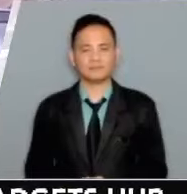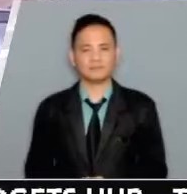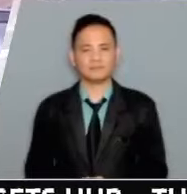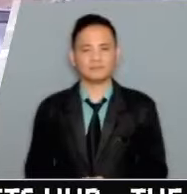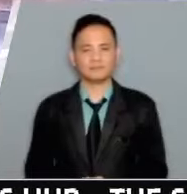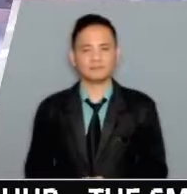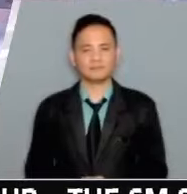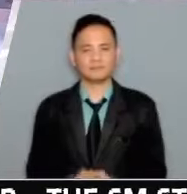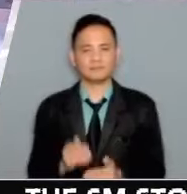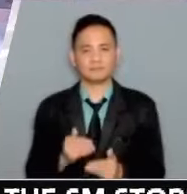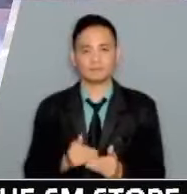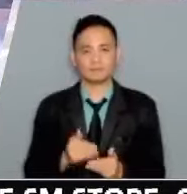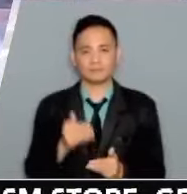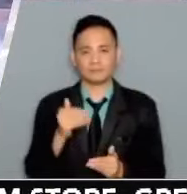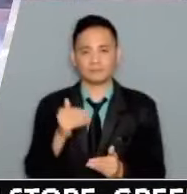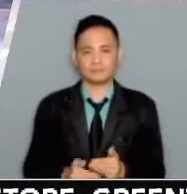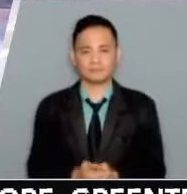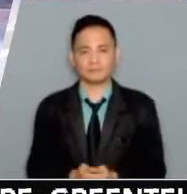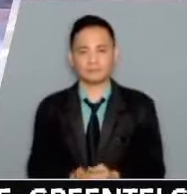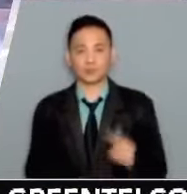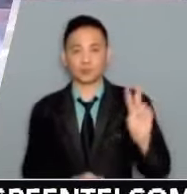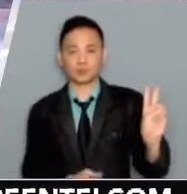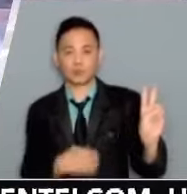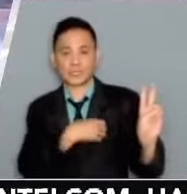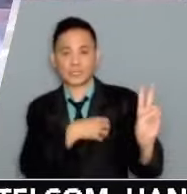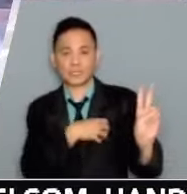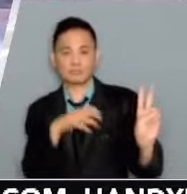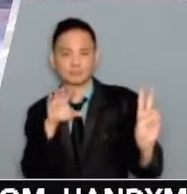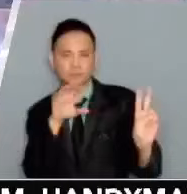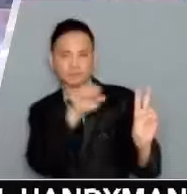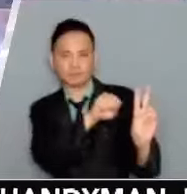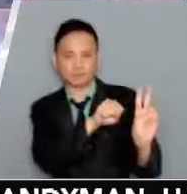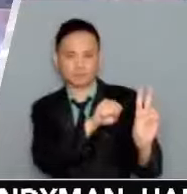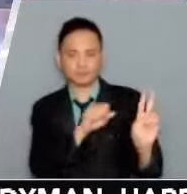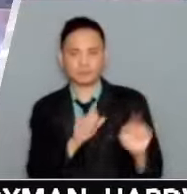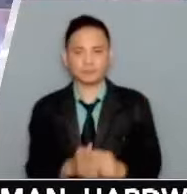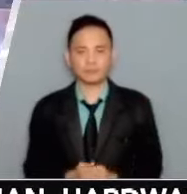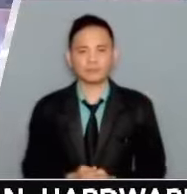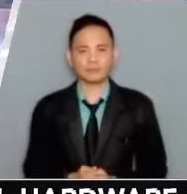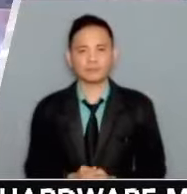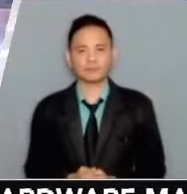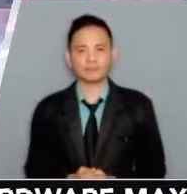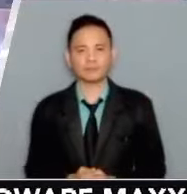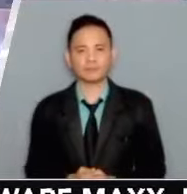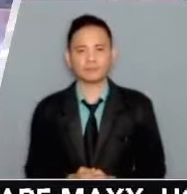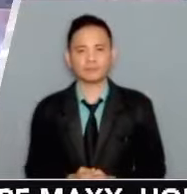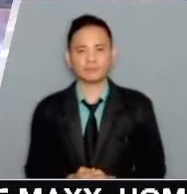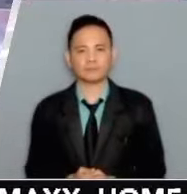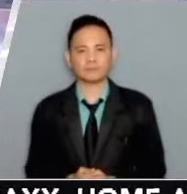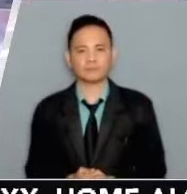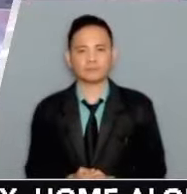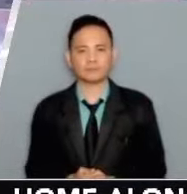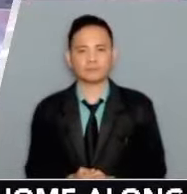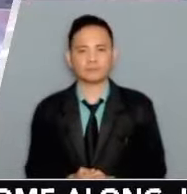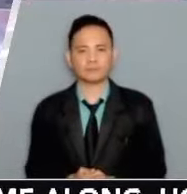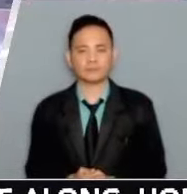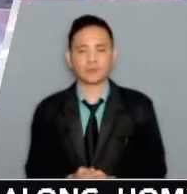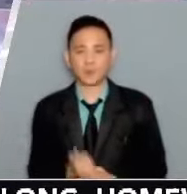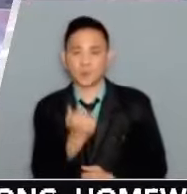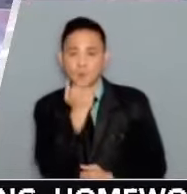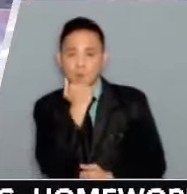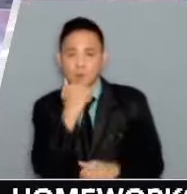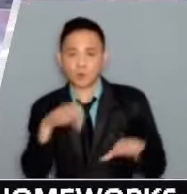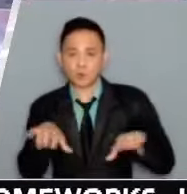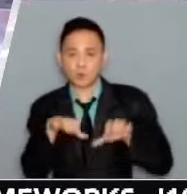ang dalawang pulis na papasok doon sa trabaho at dumaan sa EDSA busway. Kabilado silang mali ang kanilang ginawa. Live mula sa